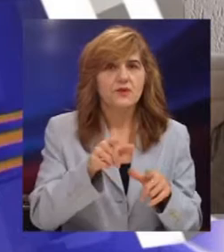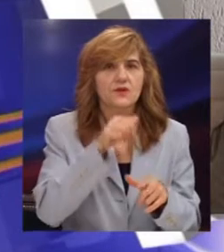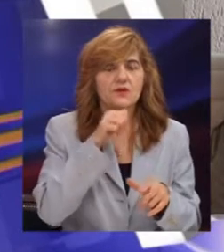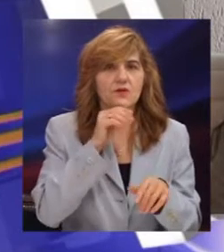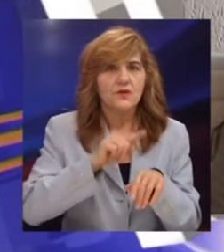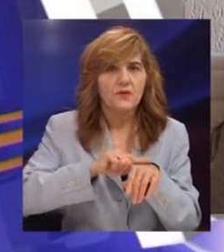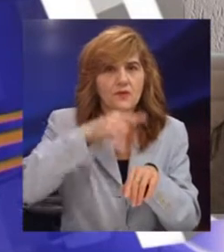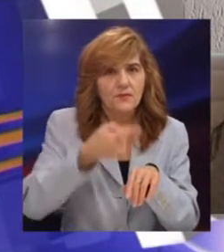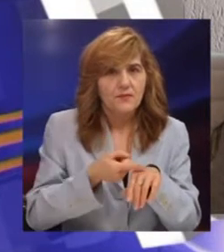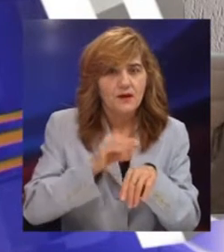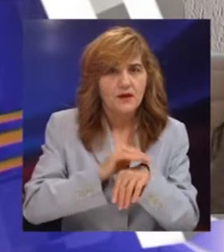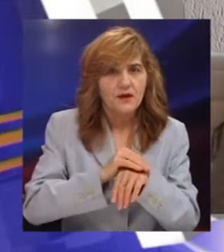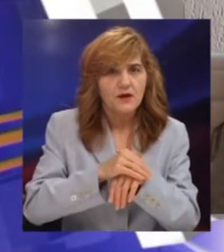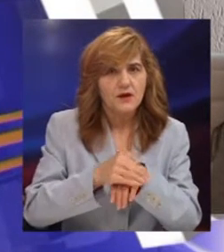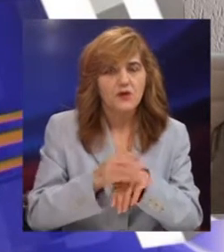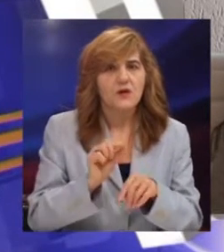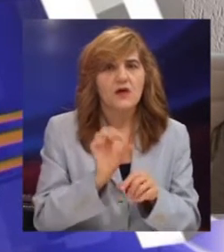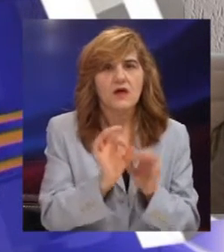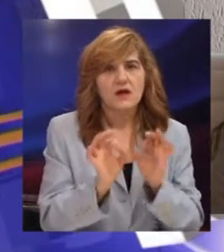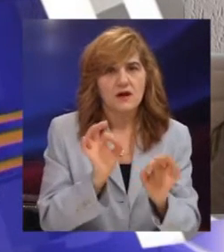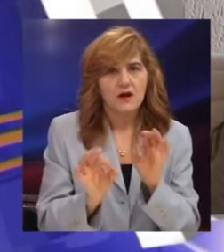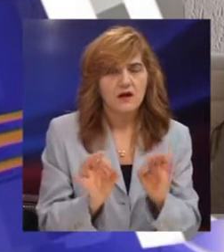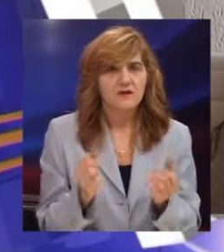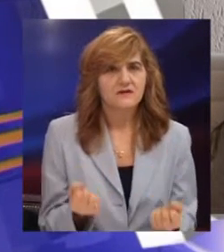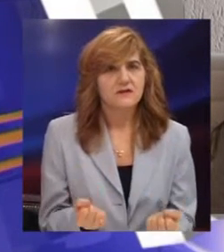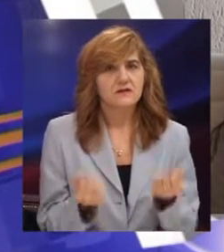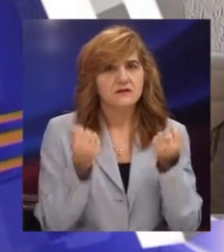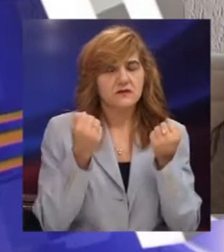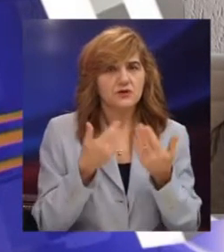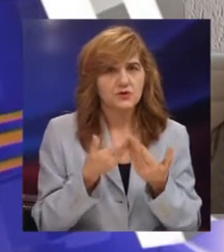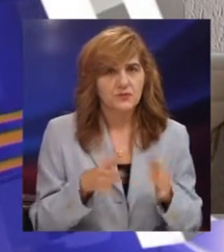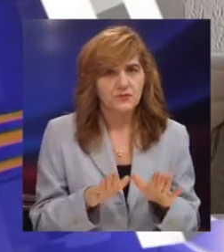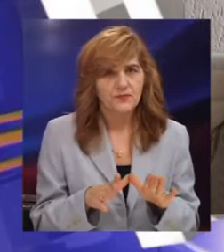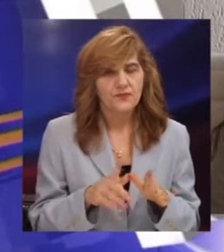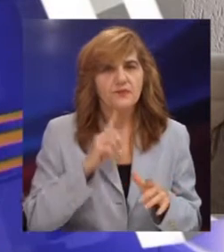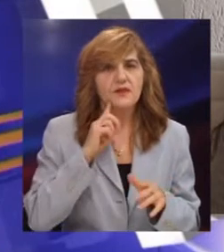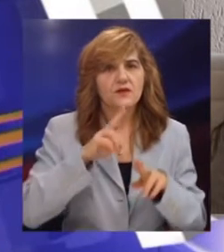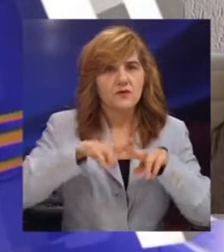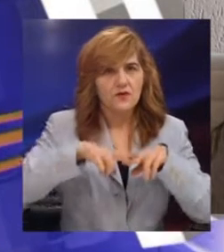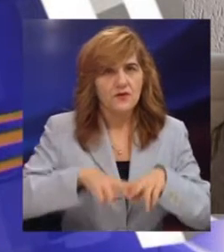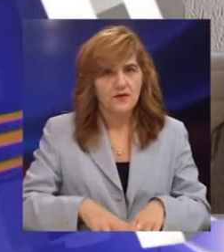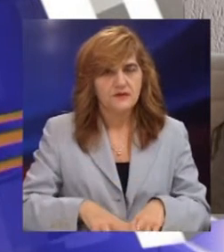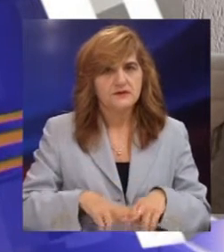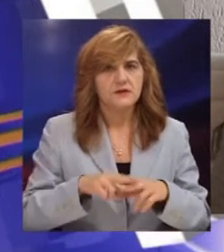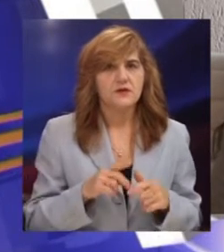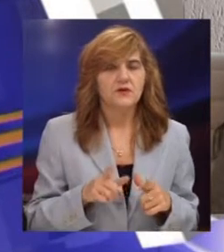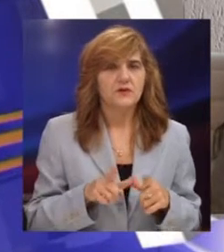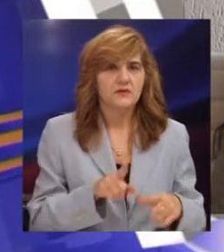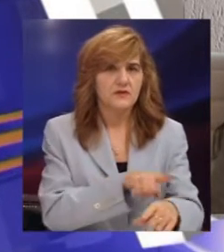se plikove, odnosno bule, i ostavljaju rane. Te rane teško zarastaju, a kad zarastaju ostavljaju za sobom